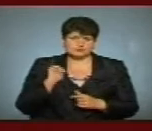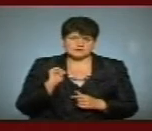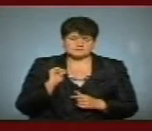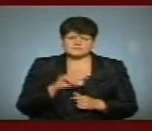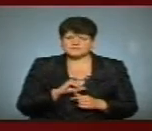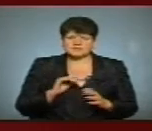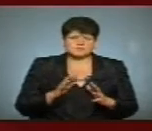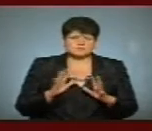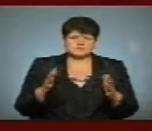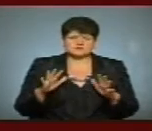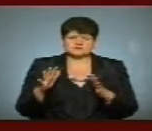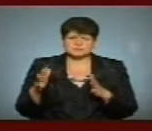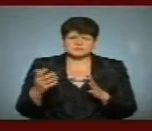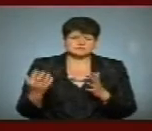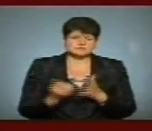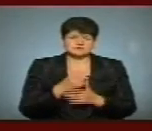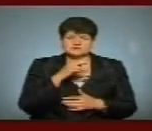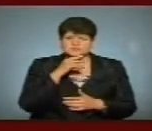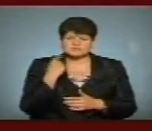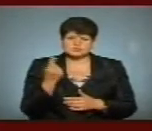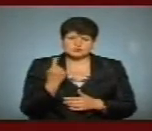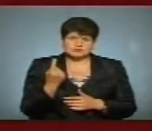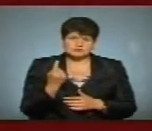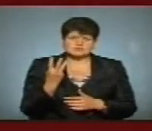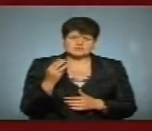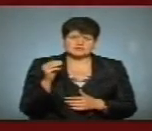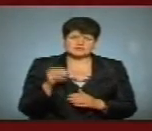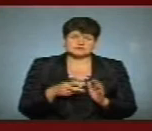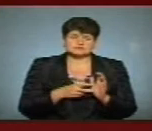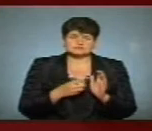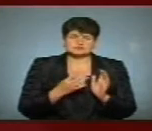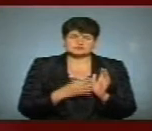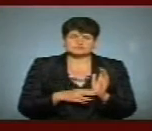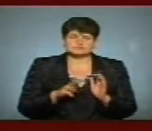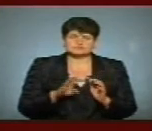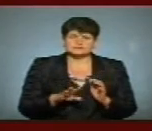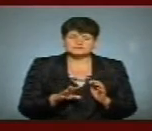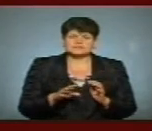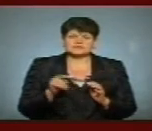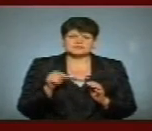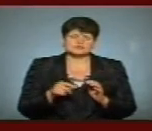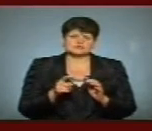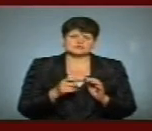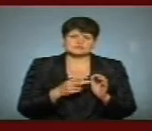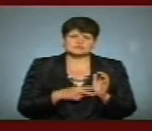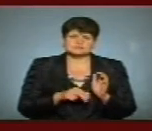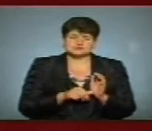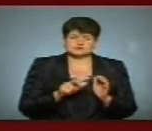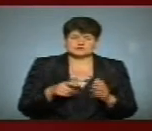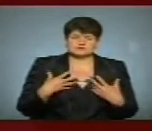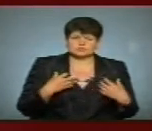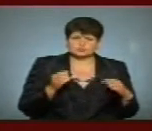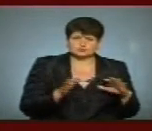Найбільше випадків COVID-19 виявили в Чернівецькій області – 3793, 1176 людей там вже